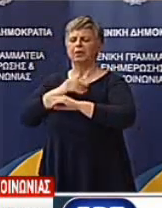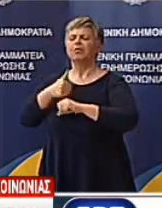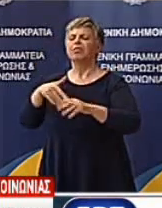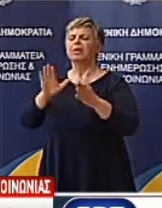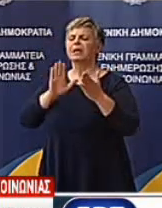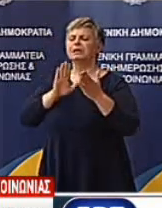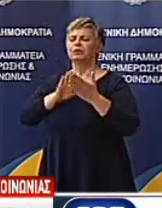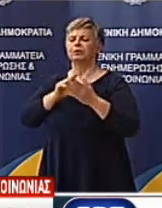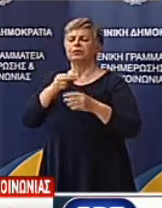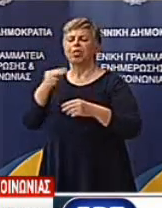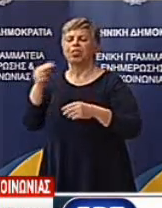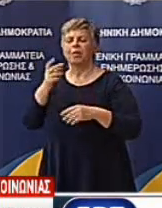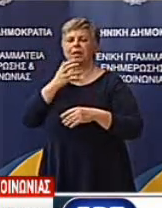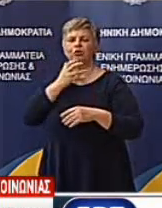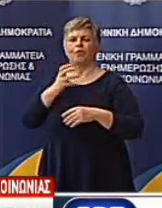των προσφυγικών ροών.